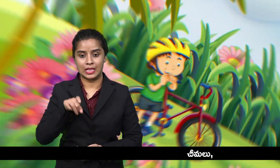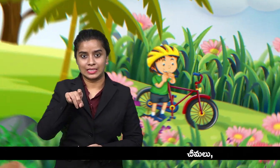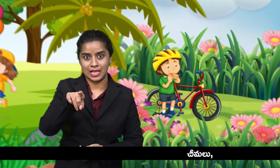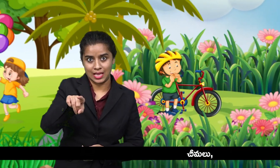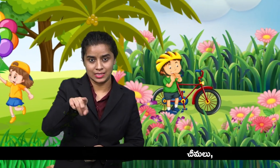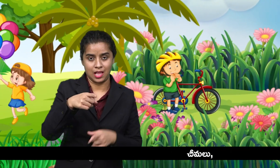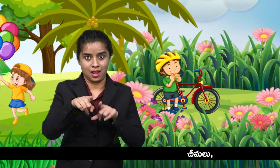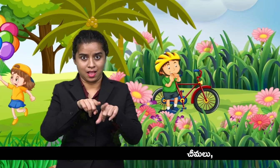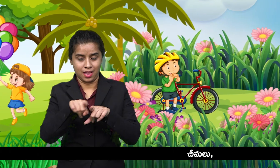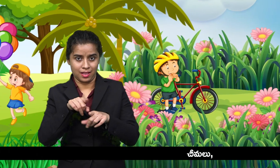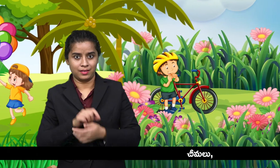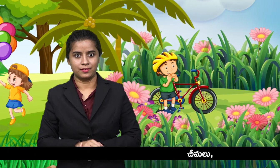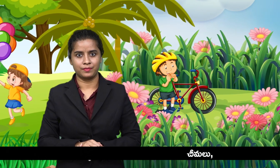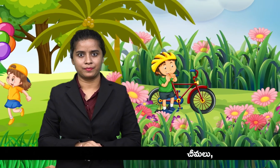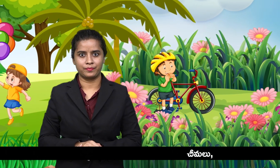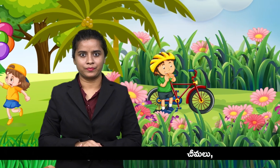చీమలు,